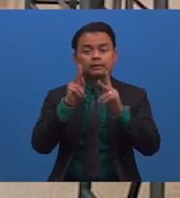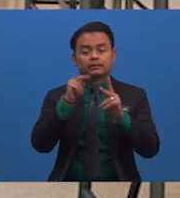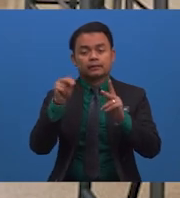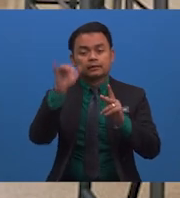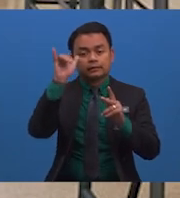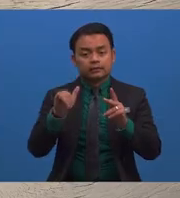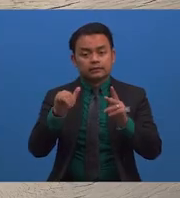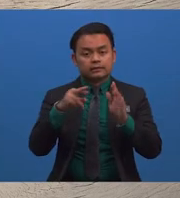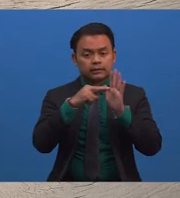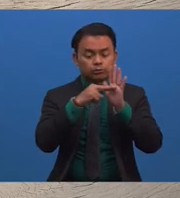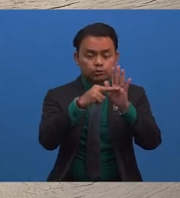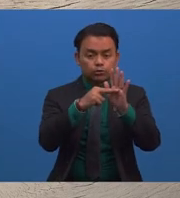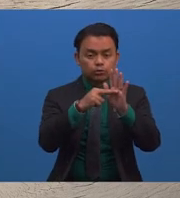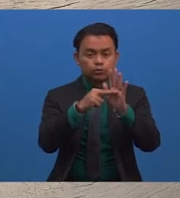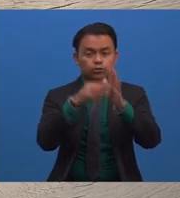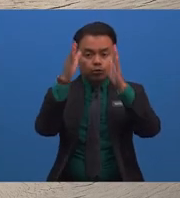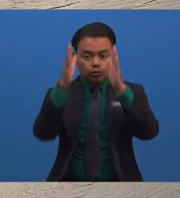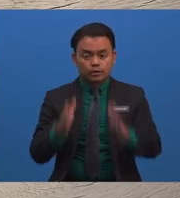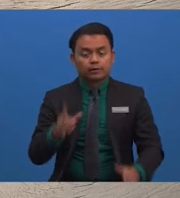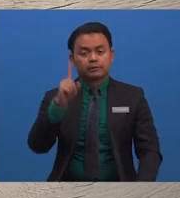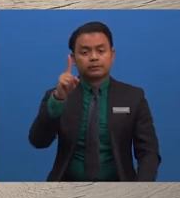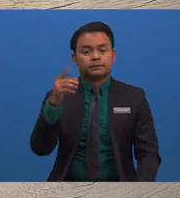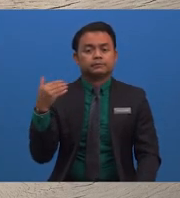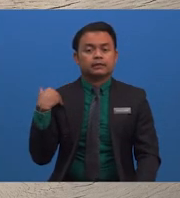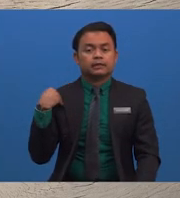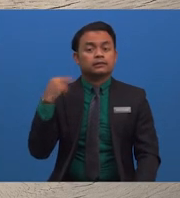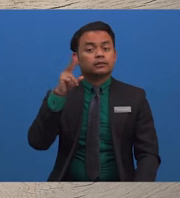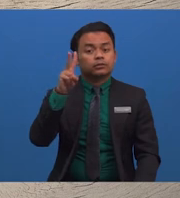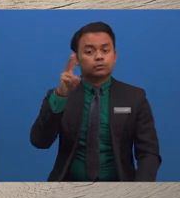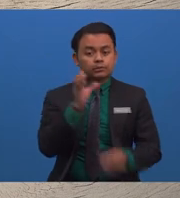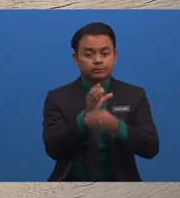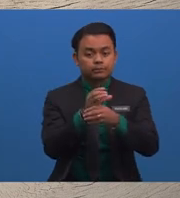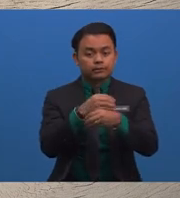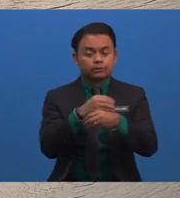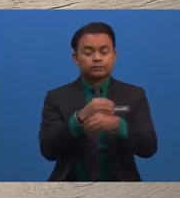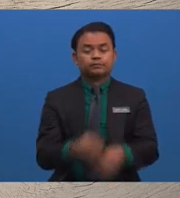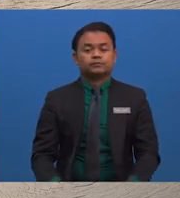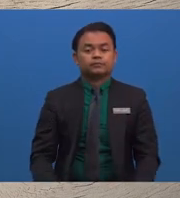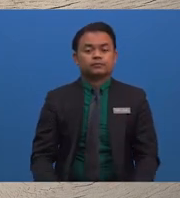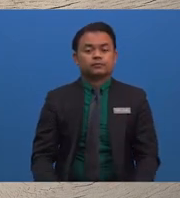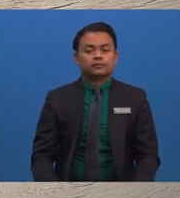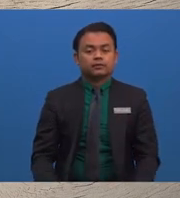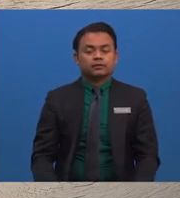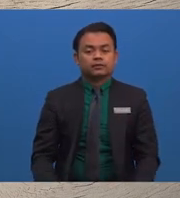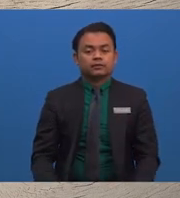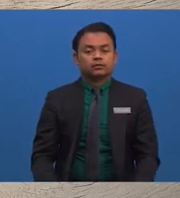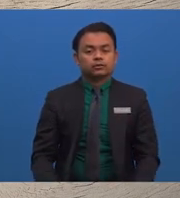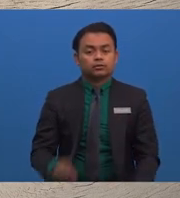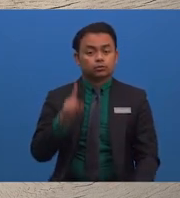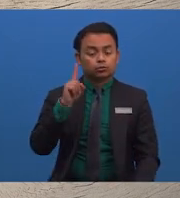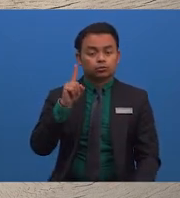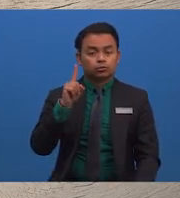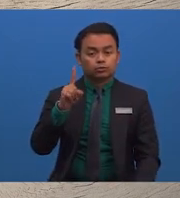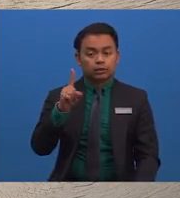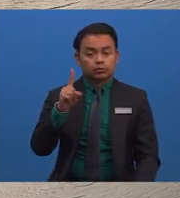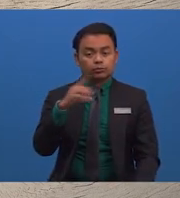pertama. Ada dua bentuk iaitu tunggal atau jamak.